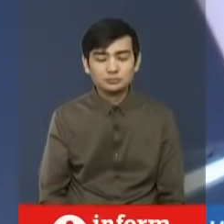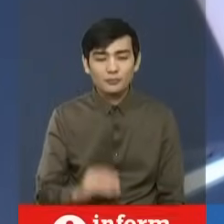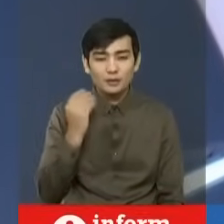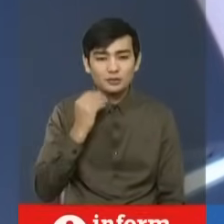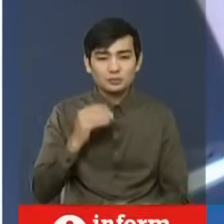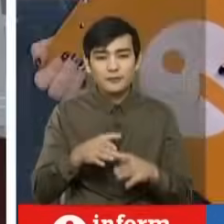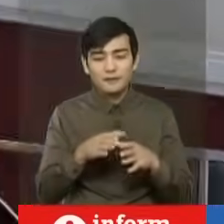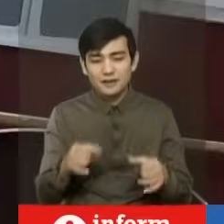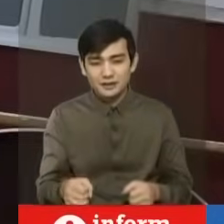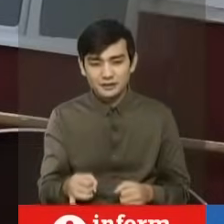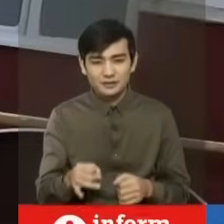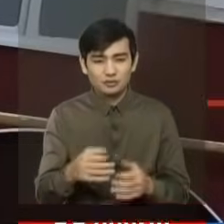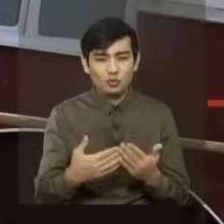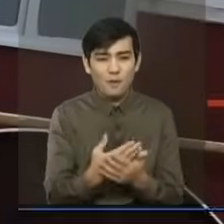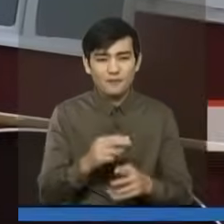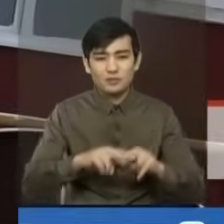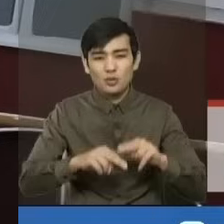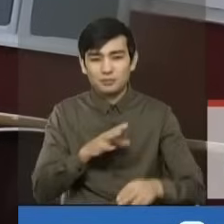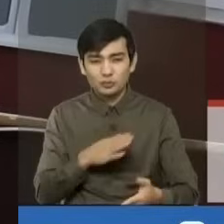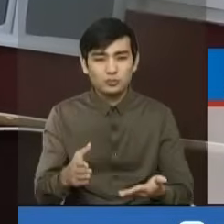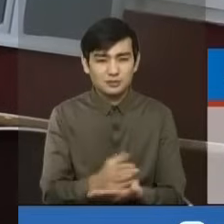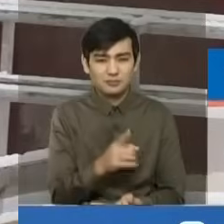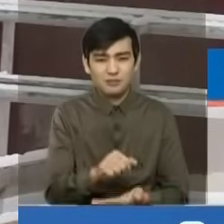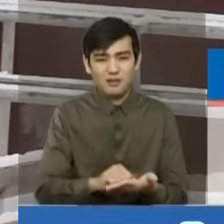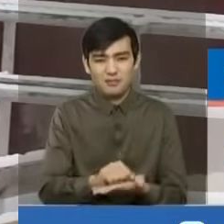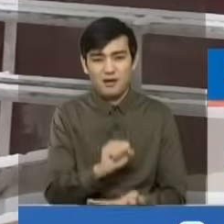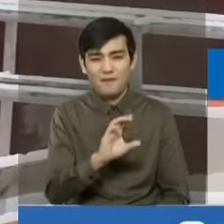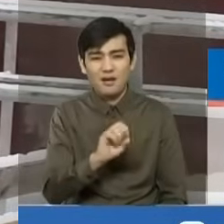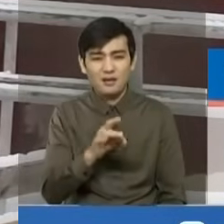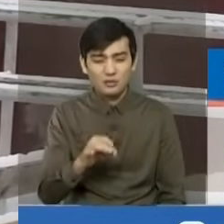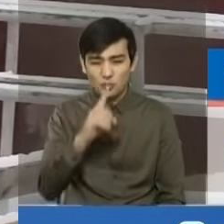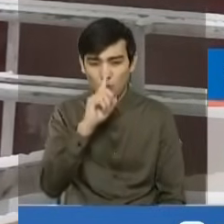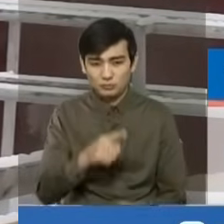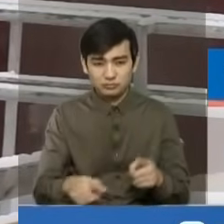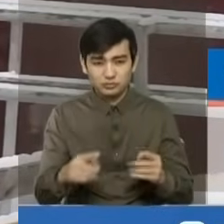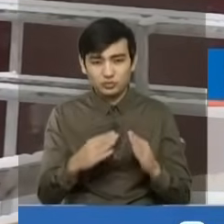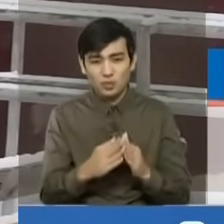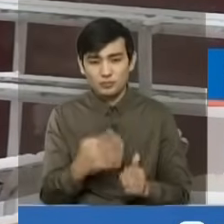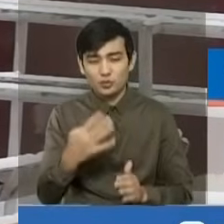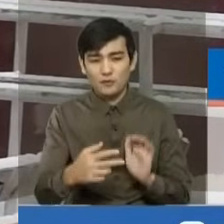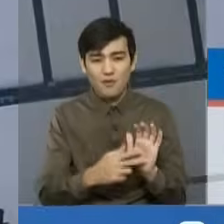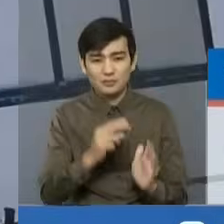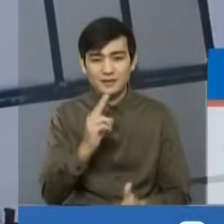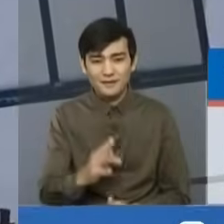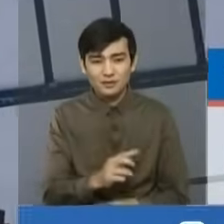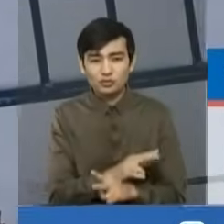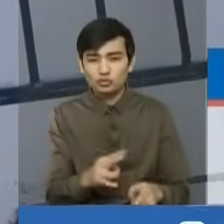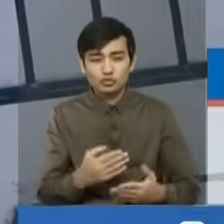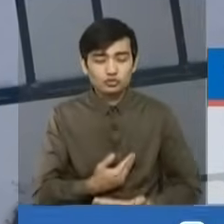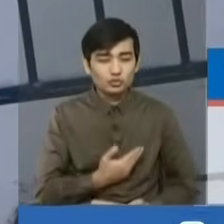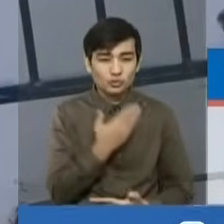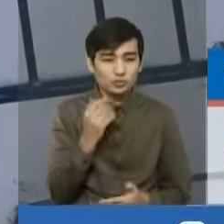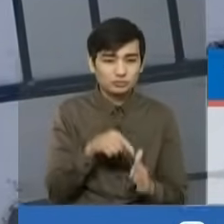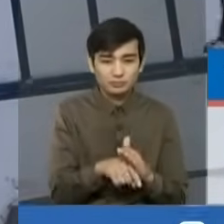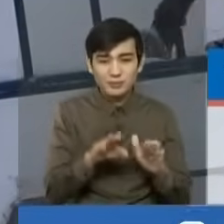чиновники решили снести новостройки которые при Ари Почти год в домах на 48 квартир никто не жит ВС